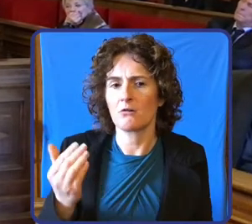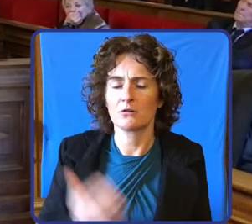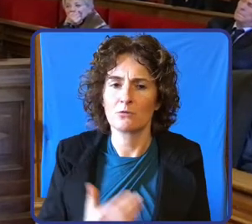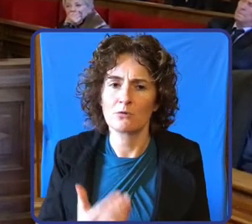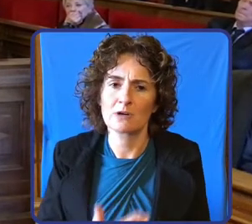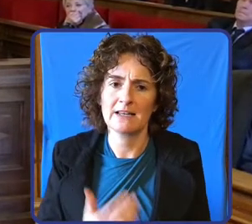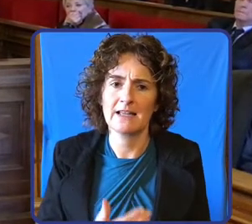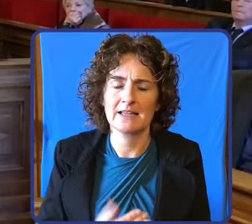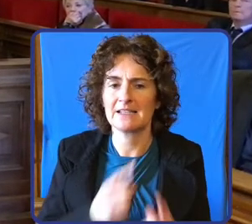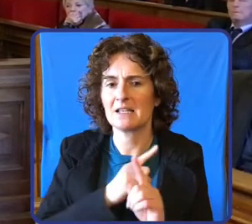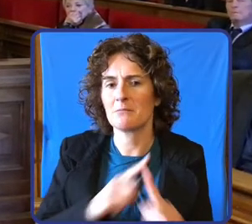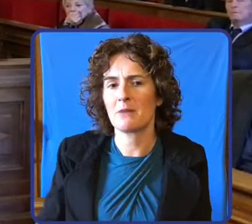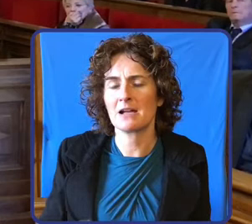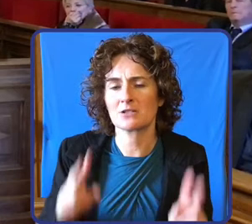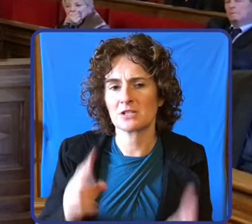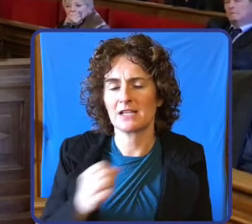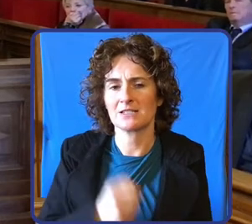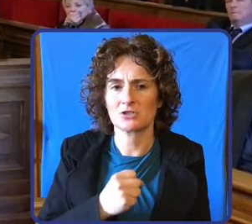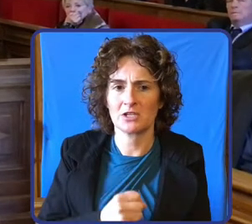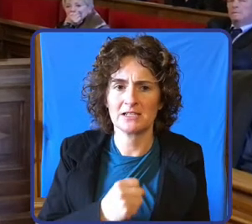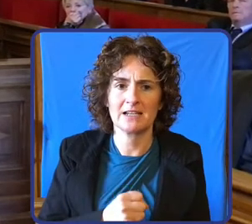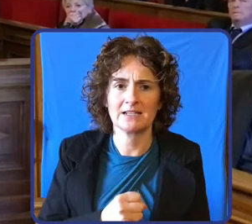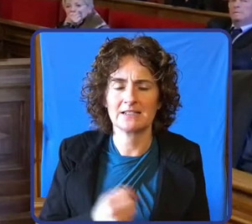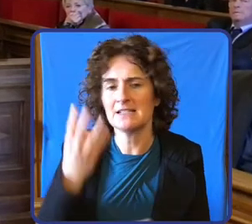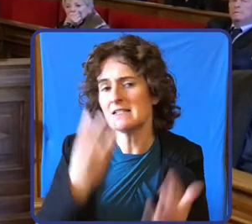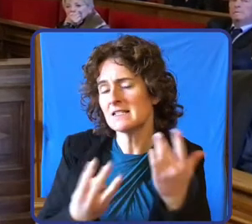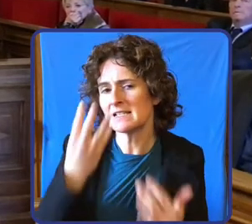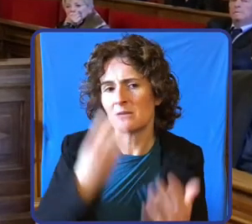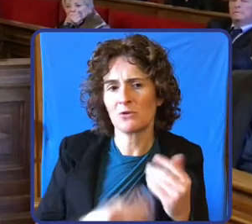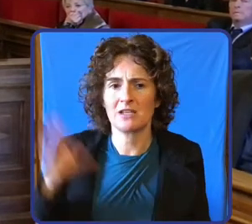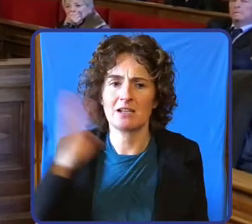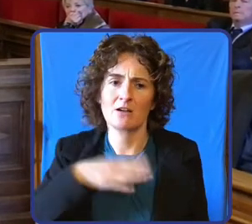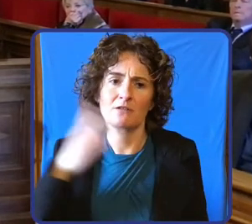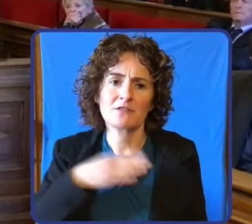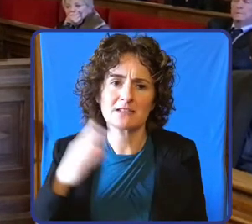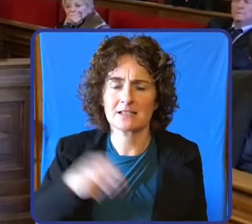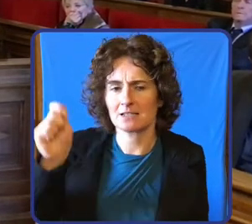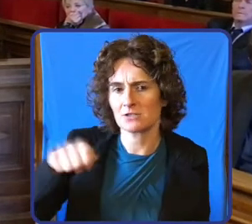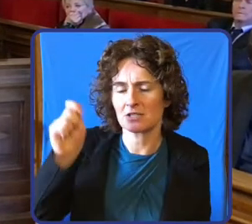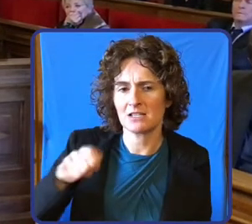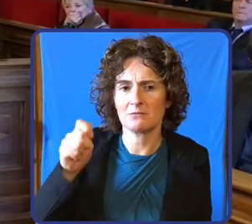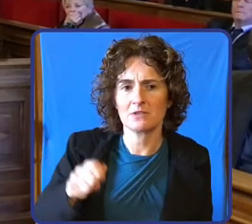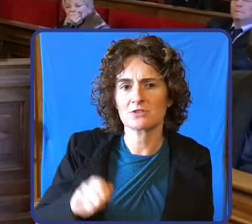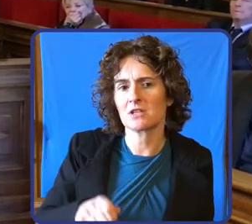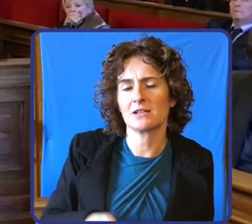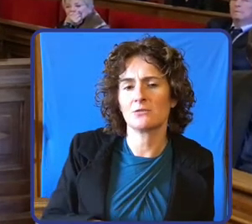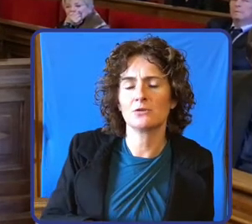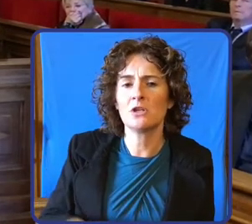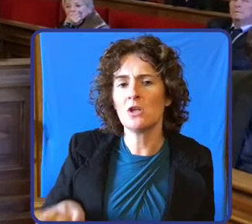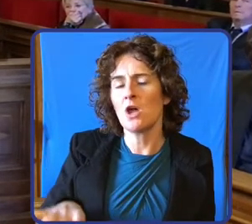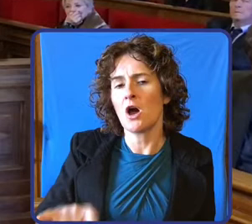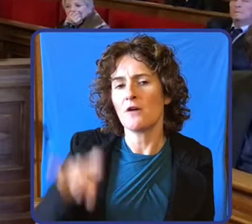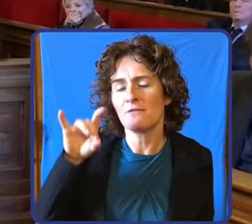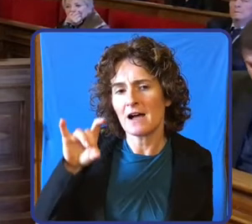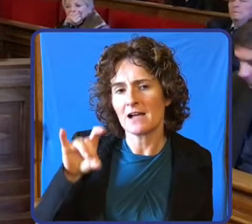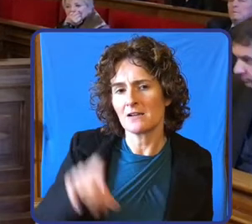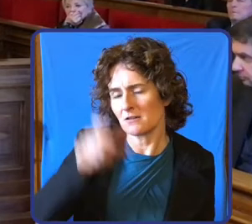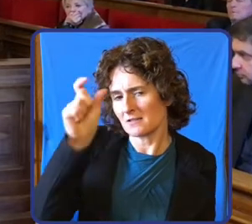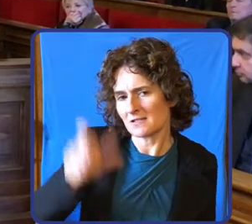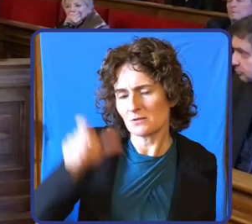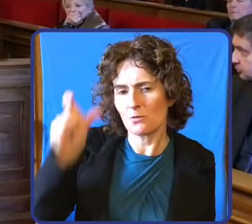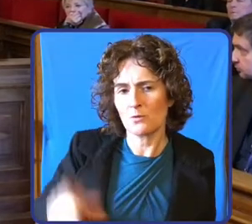csinálni, akkor mást is kell csinálni. Számoljanak el a fideszes képviselők majd a választóik előtt, és 2024-ben majd